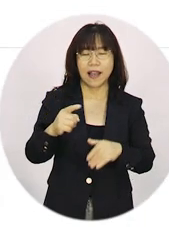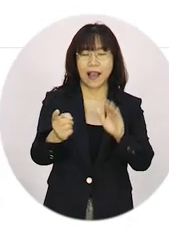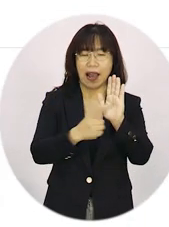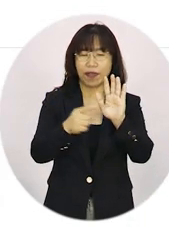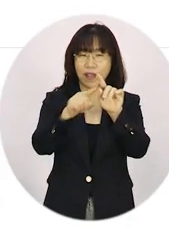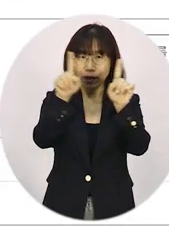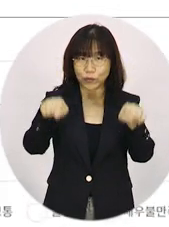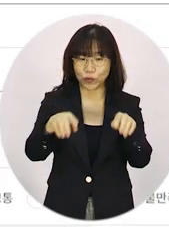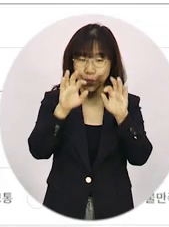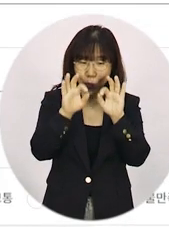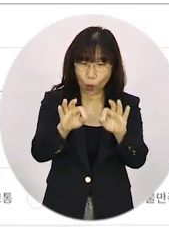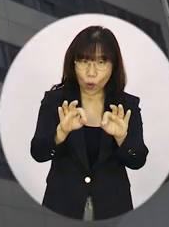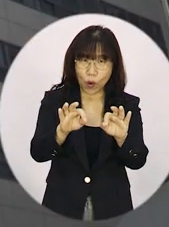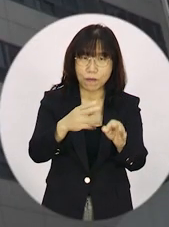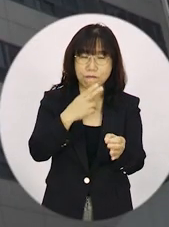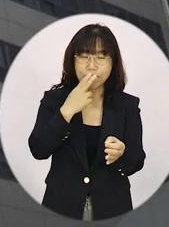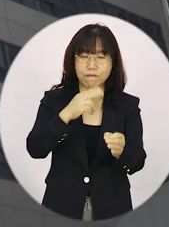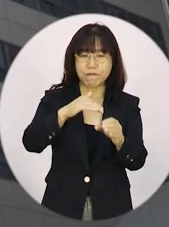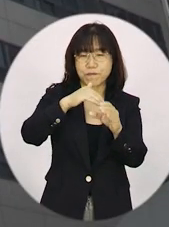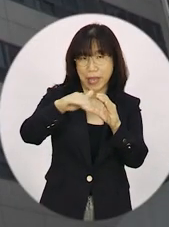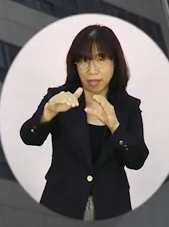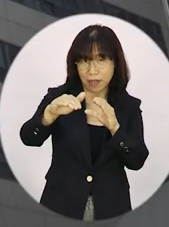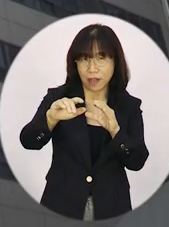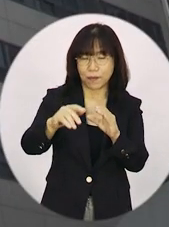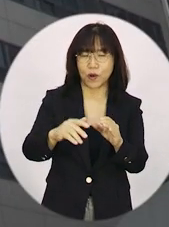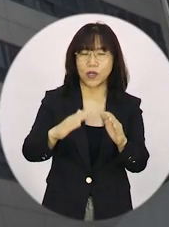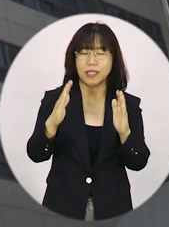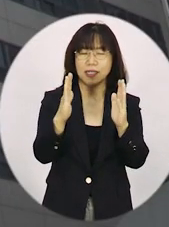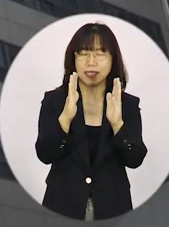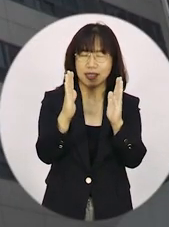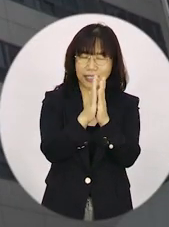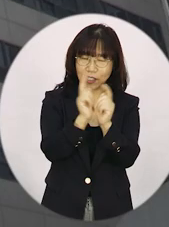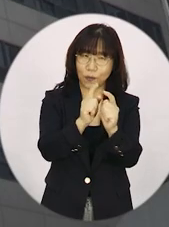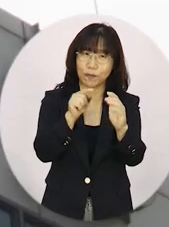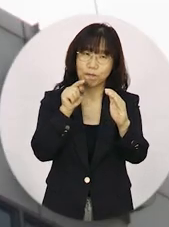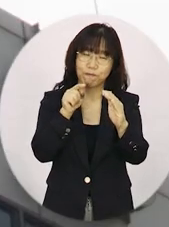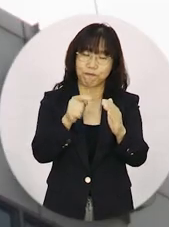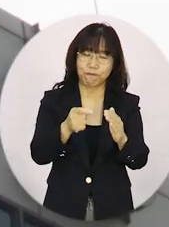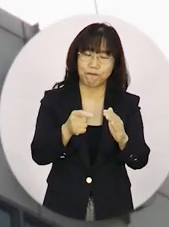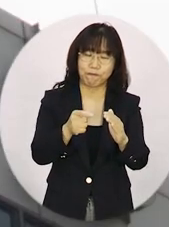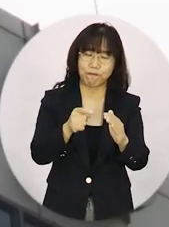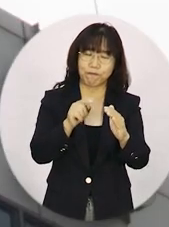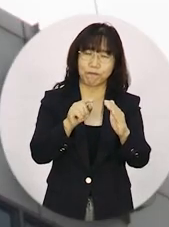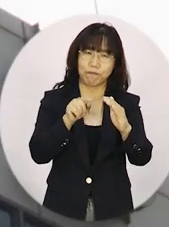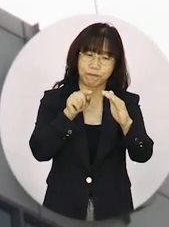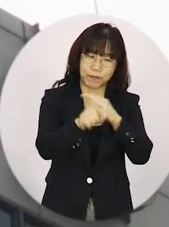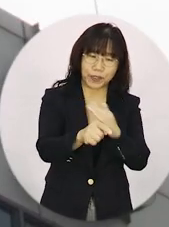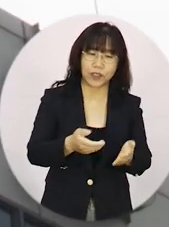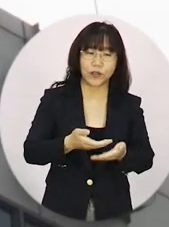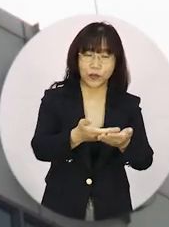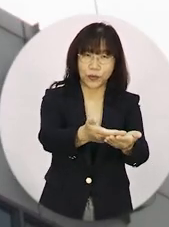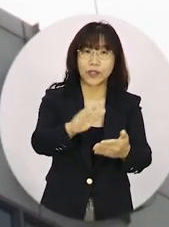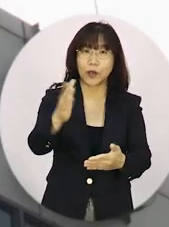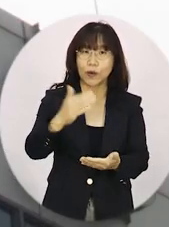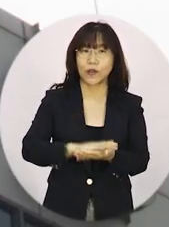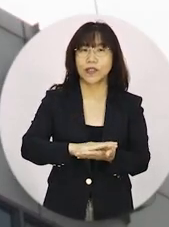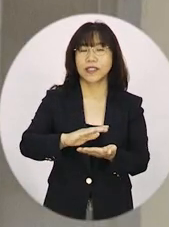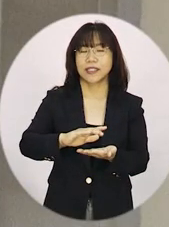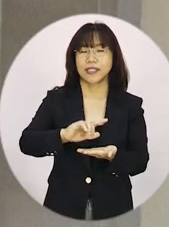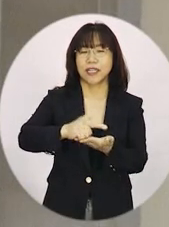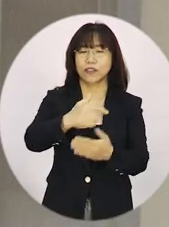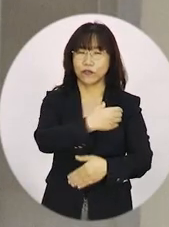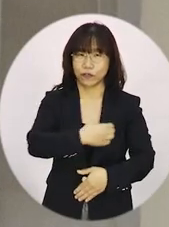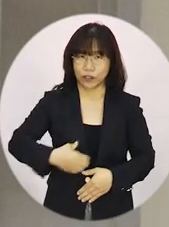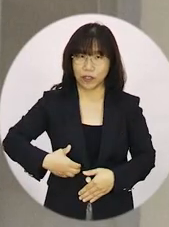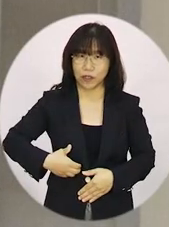확인한 후 전자우편이나 강서구청 도시계획과의 방문 제출하면 됩니다 기타 모집에 대한 자세한